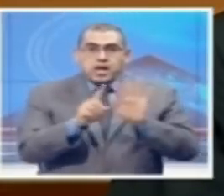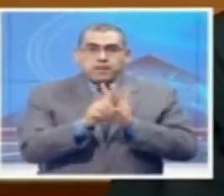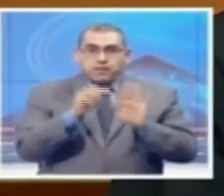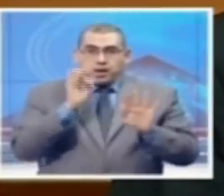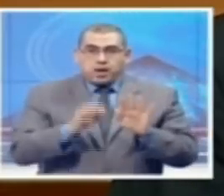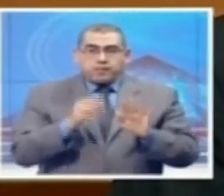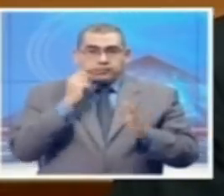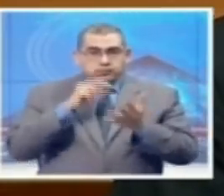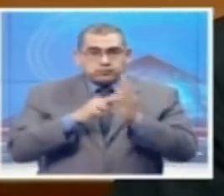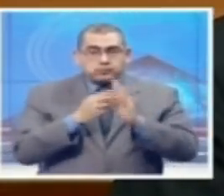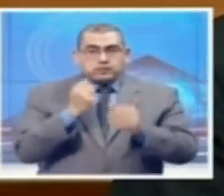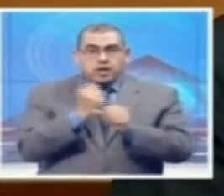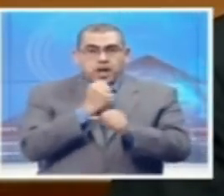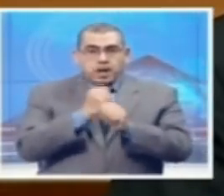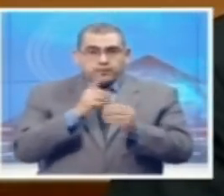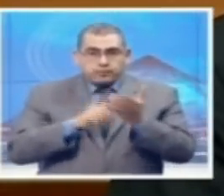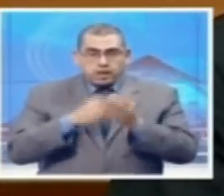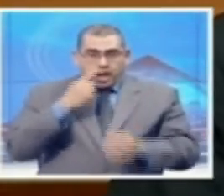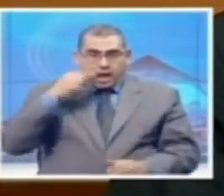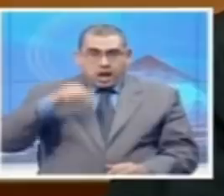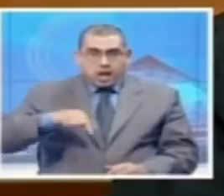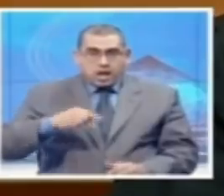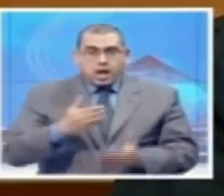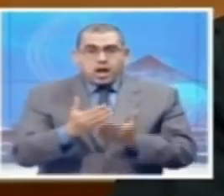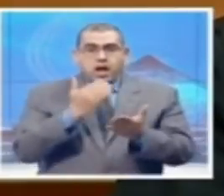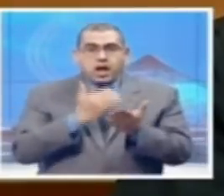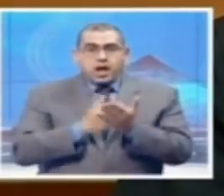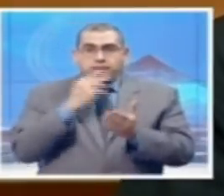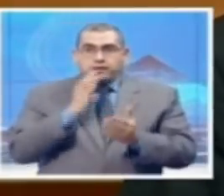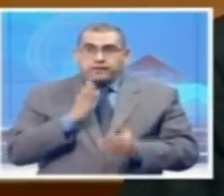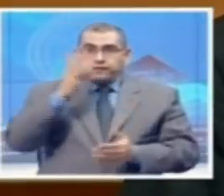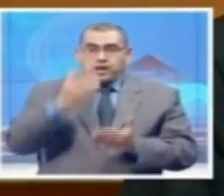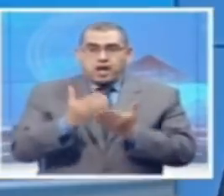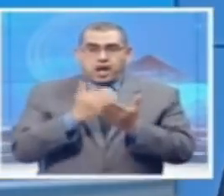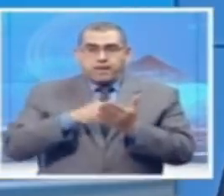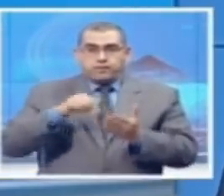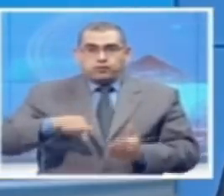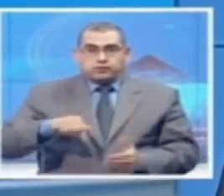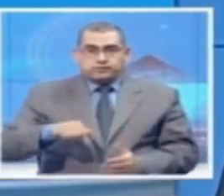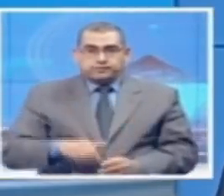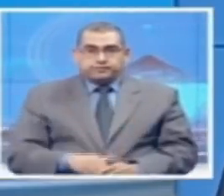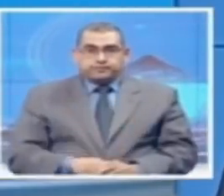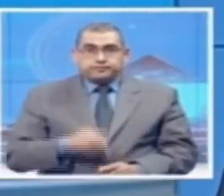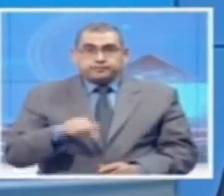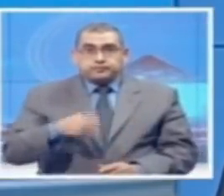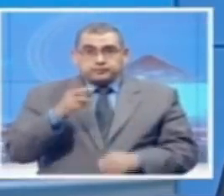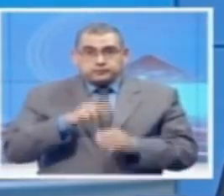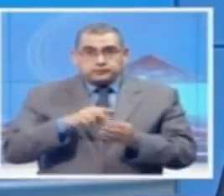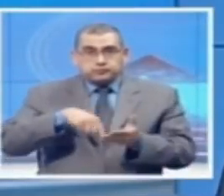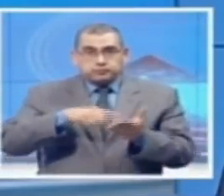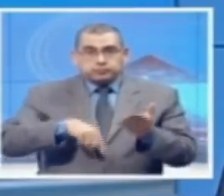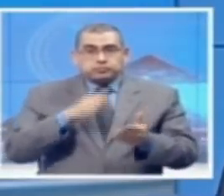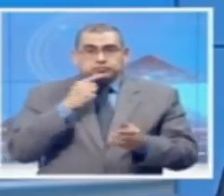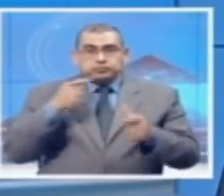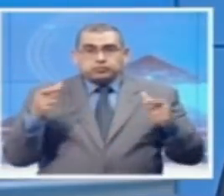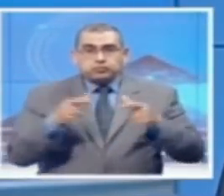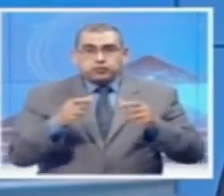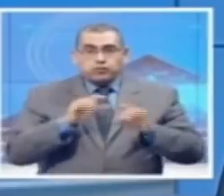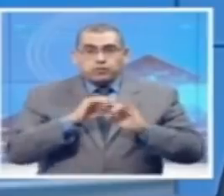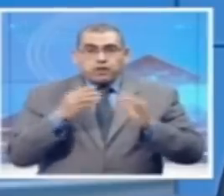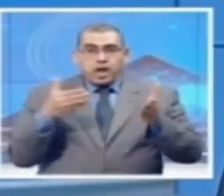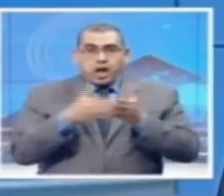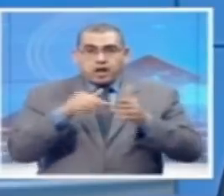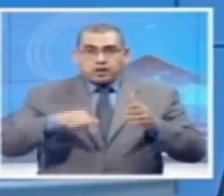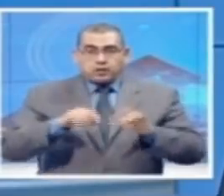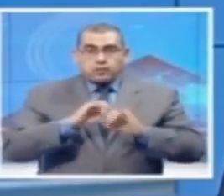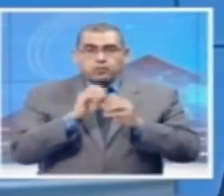على التعامل الحياتي قبل إيفادهم للخارج. هذا ومن المقرر أن يختتم مؤتمر الأوقاف